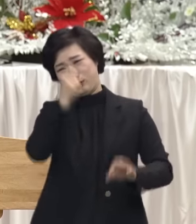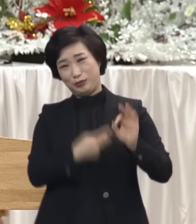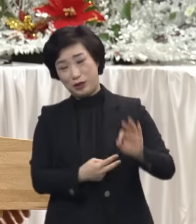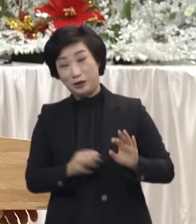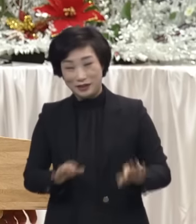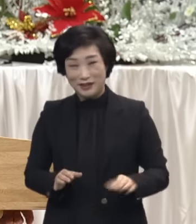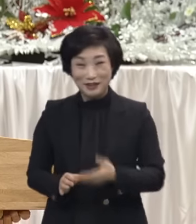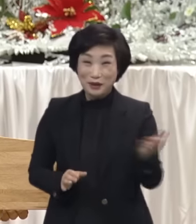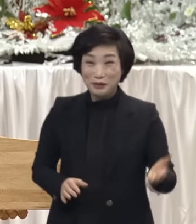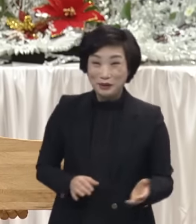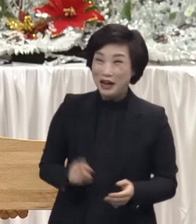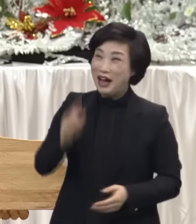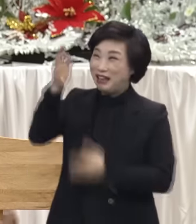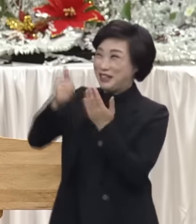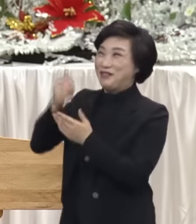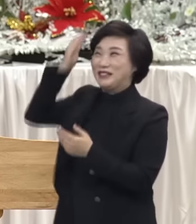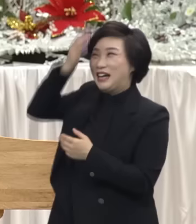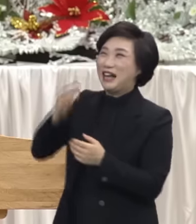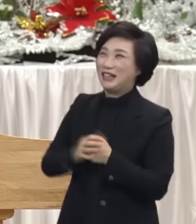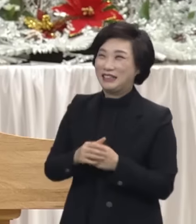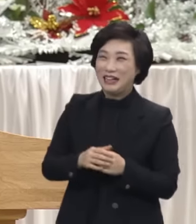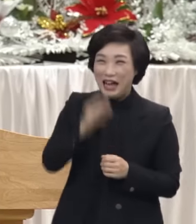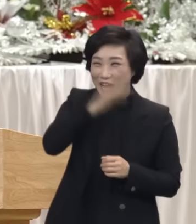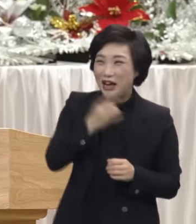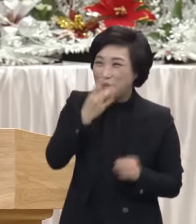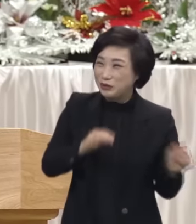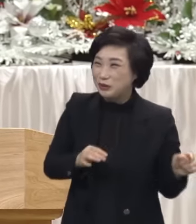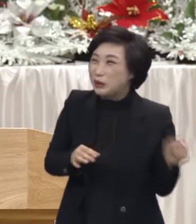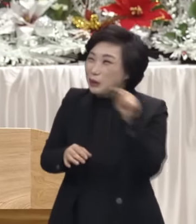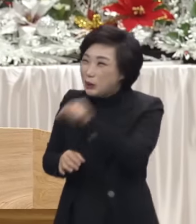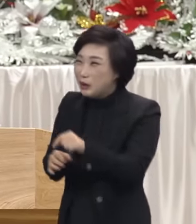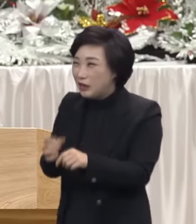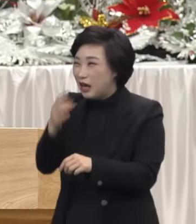하나님은 사랑이시기 때문에 쭉정이도 곡간 안에 넣습니까?